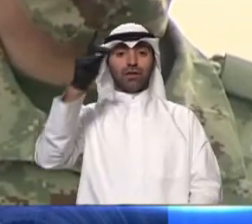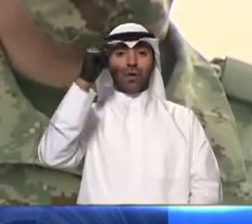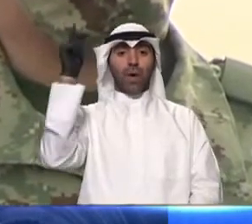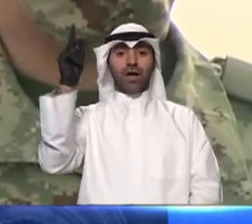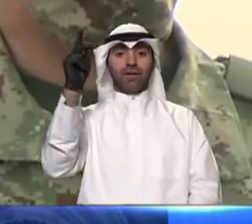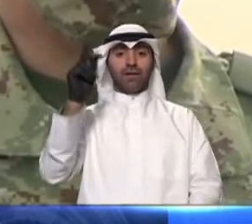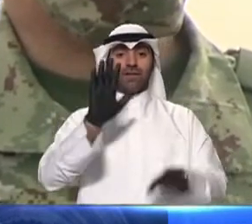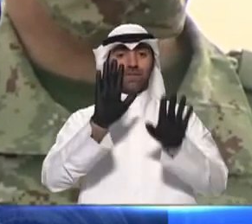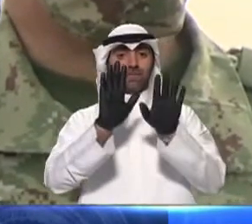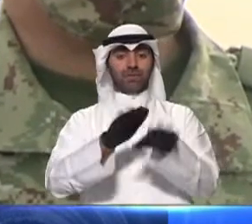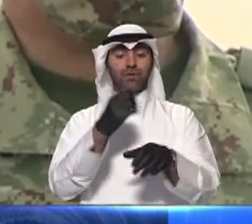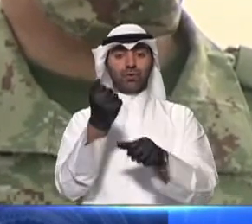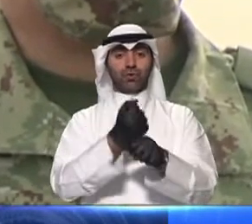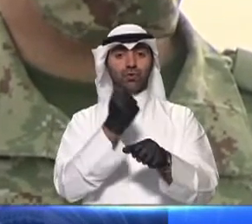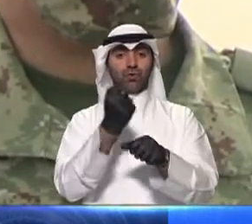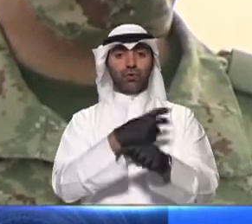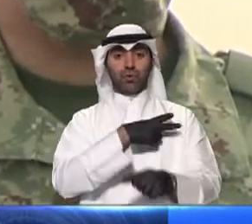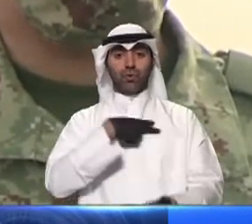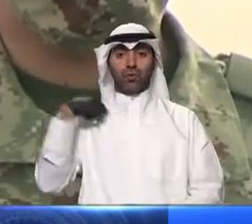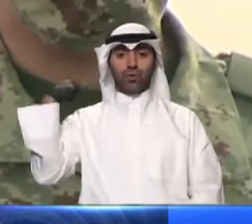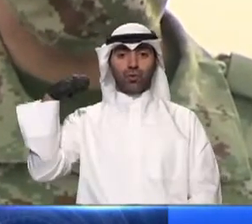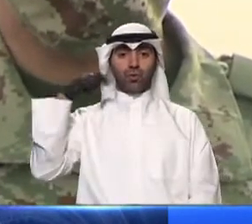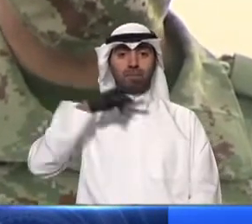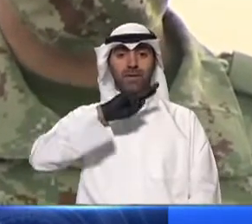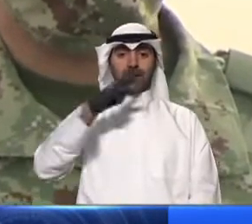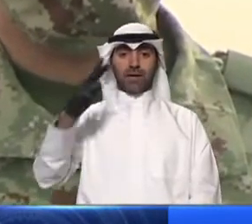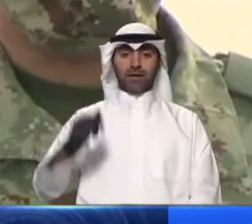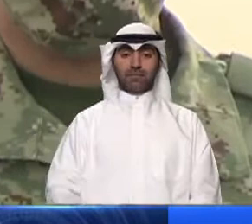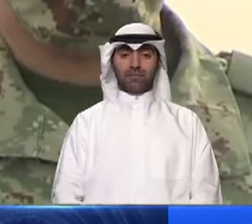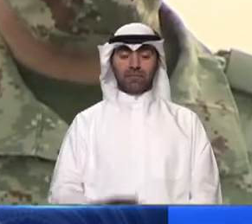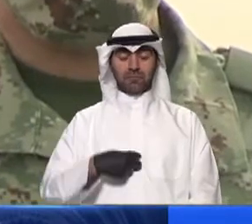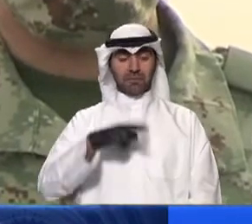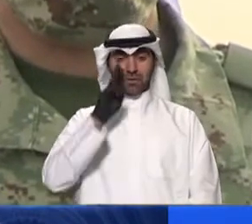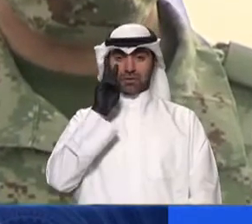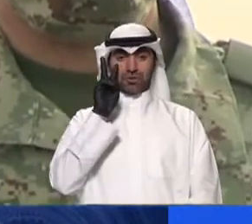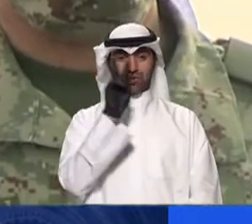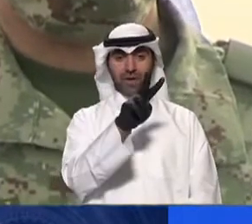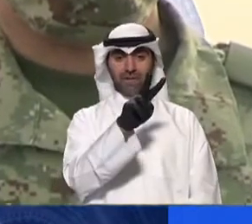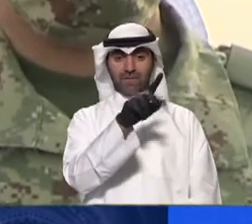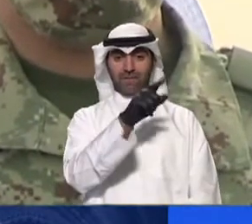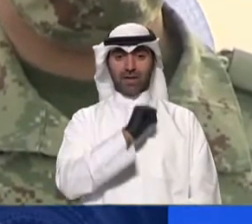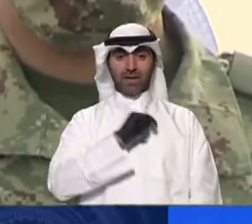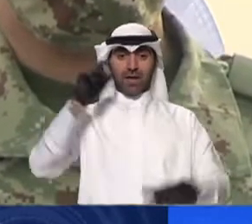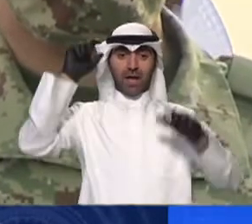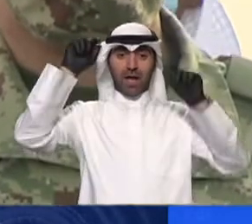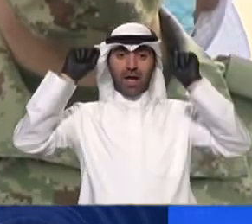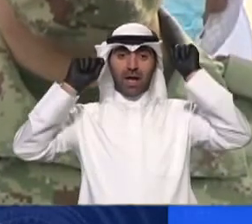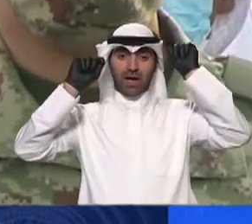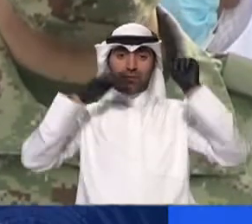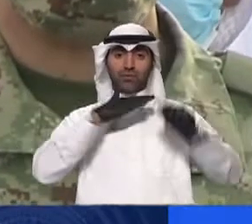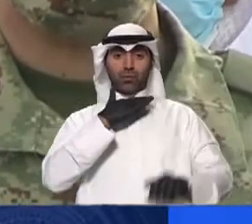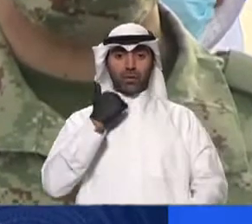يعني الحرس الوطني مكون أساس في هذه الخطة،